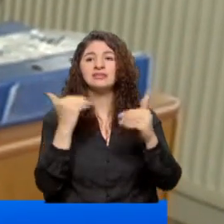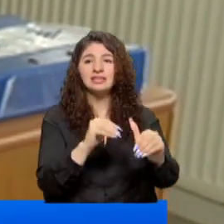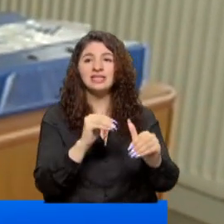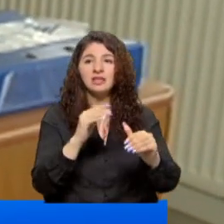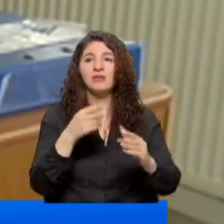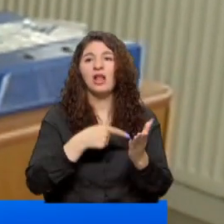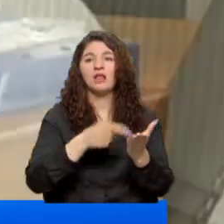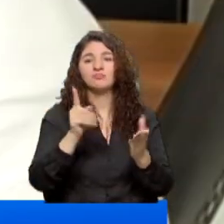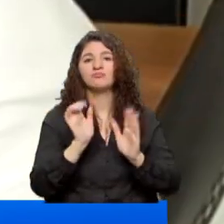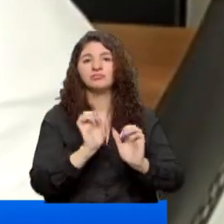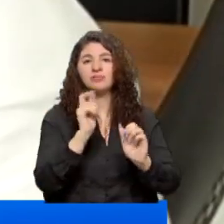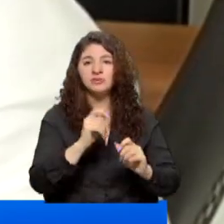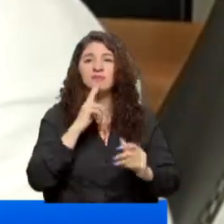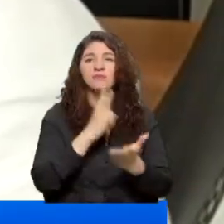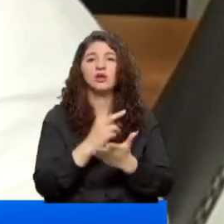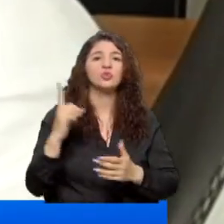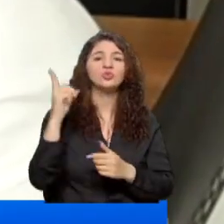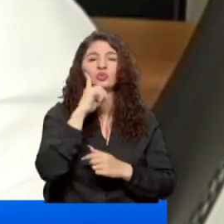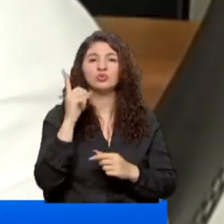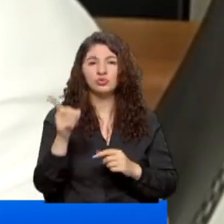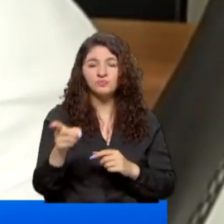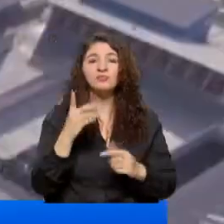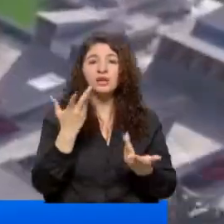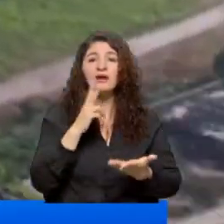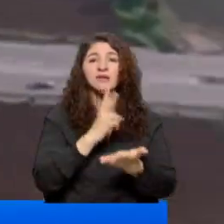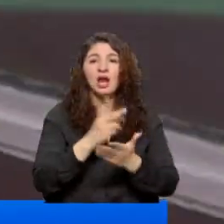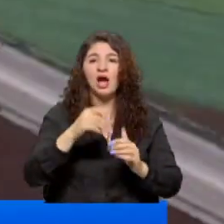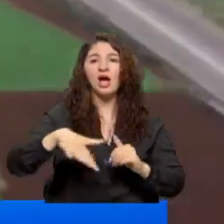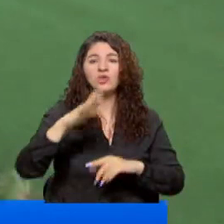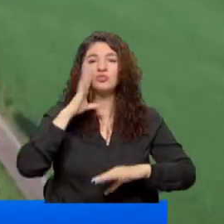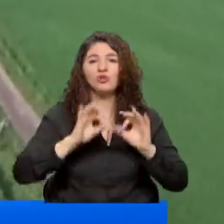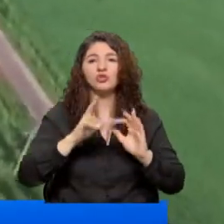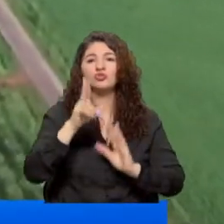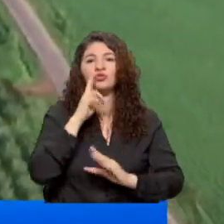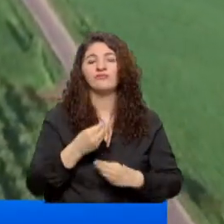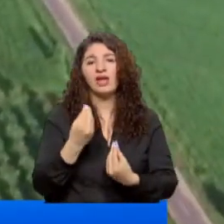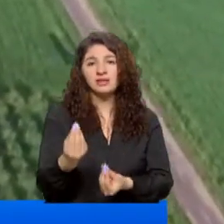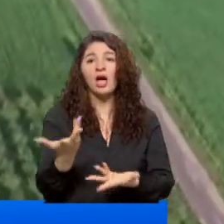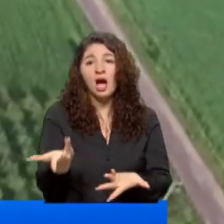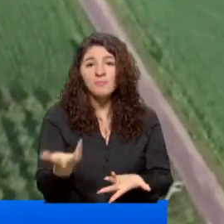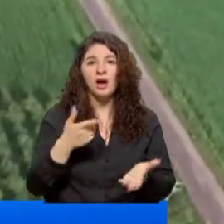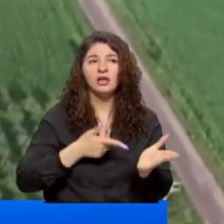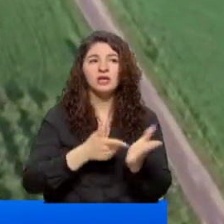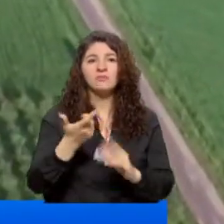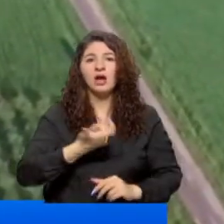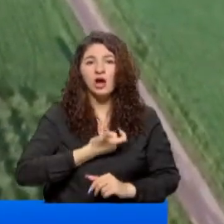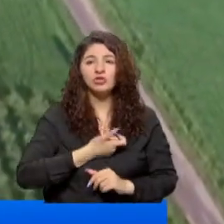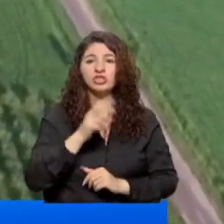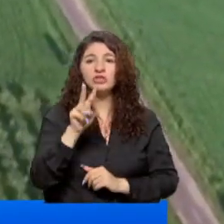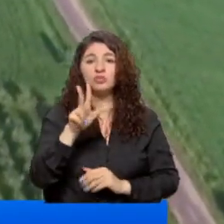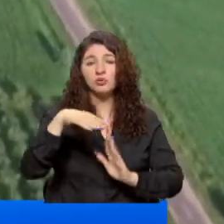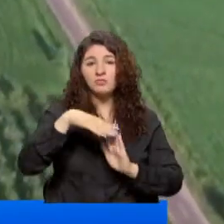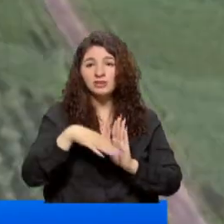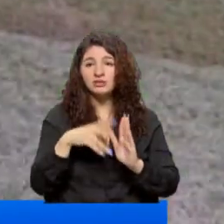desteklemelerden Men edildiği kararını duyduğu Solakoğlu karar arazi kontrolleri sonucu verilmişti ama tarım Kanunu'nun